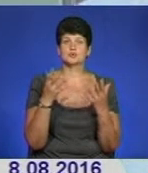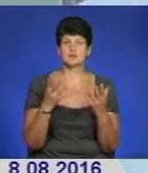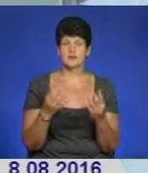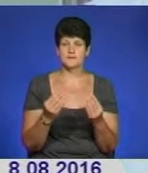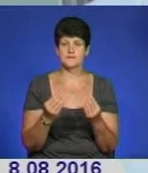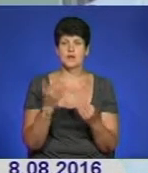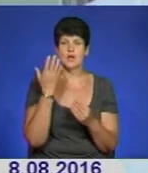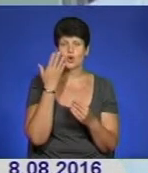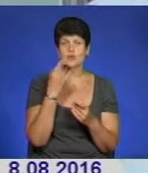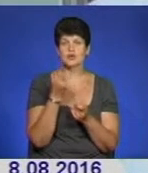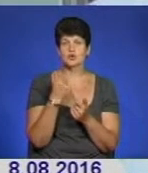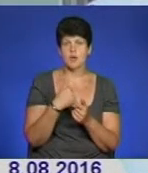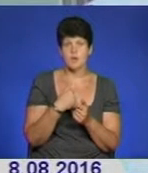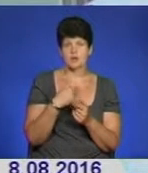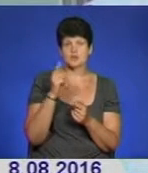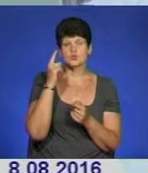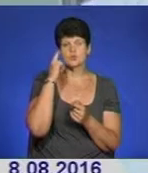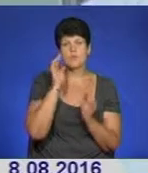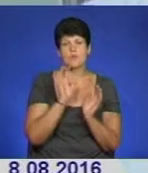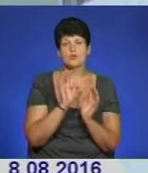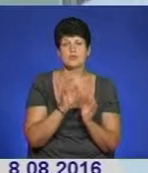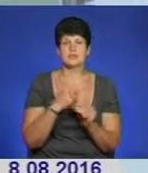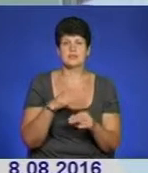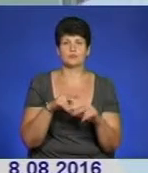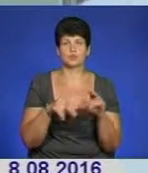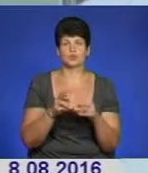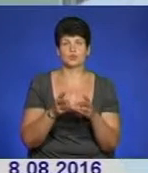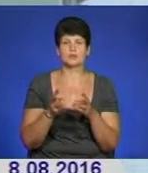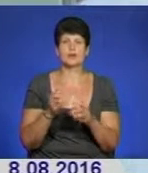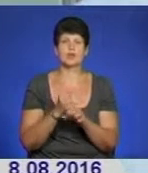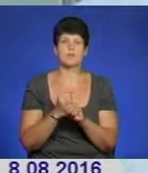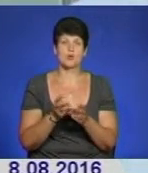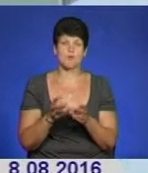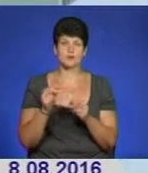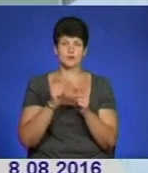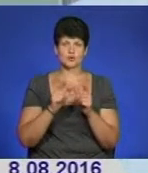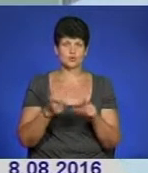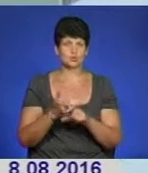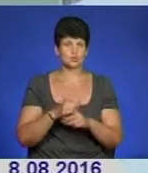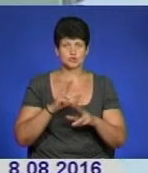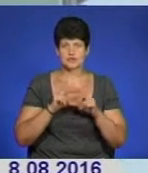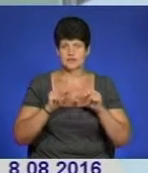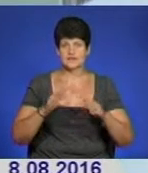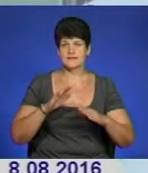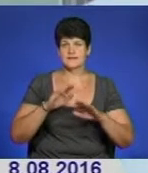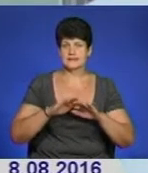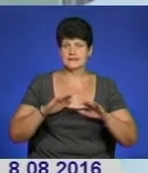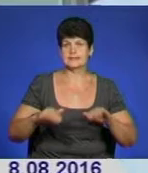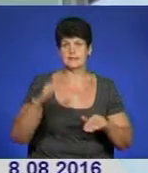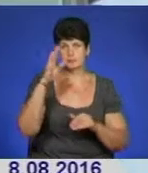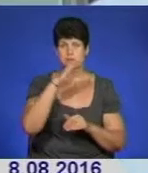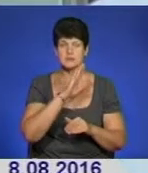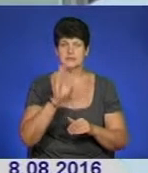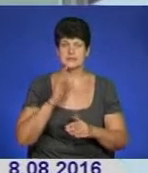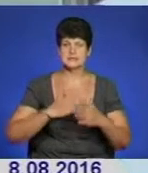коли трошки про нас хтось подбав і нам будують котельню і роблять опалення по школі. Незвичайно щасливі діти, батьки задоволені